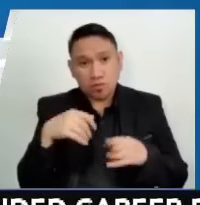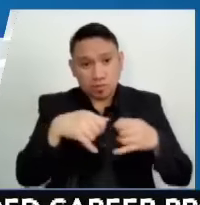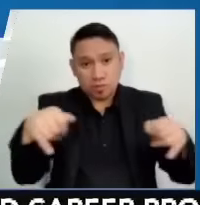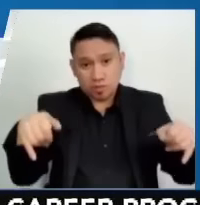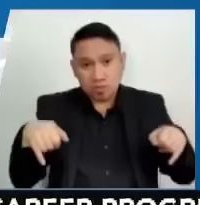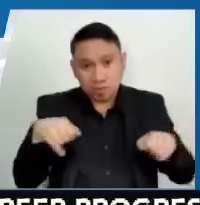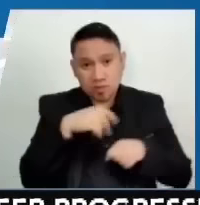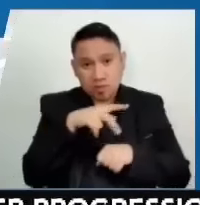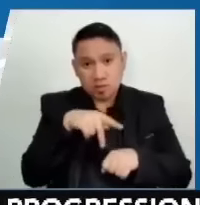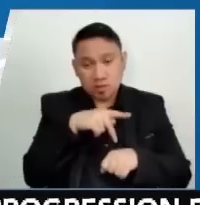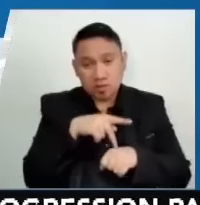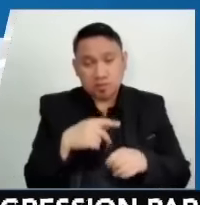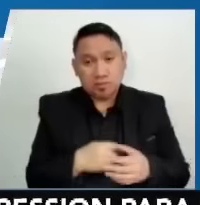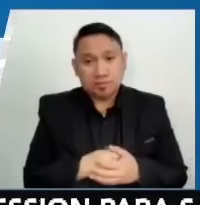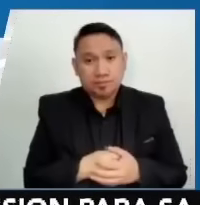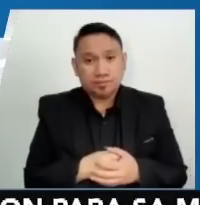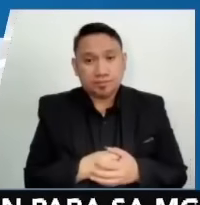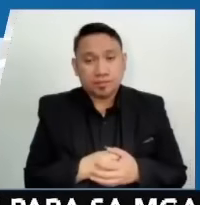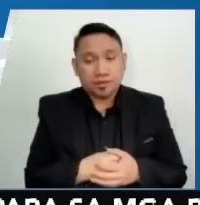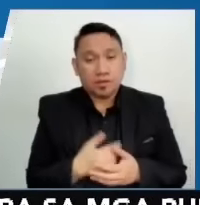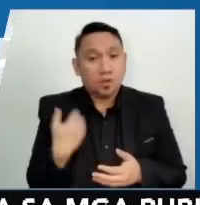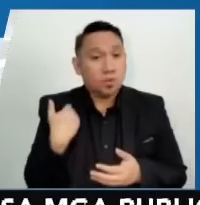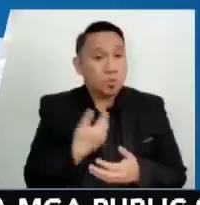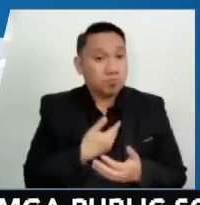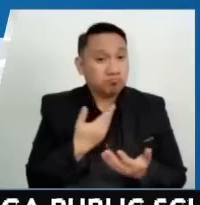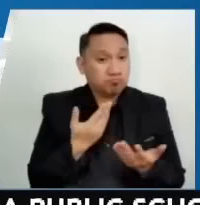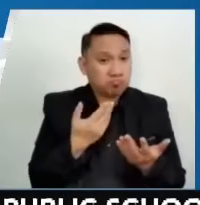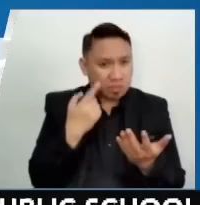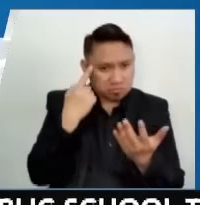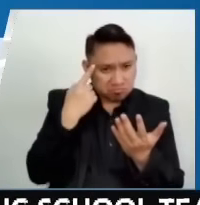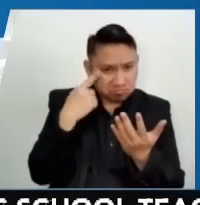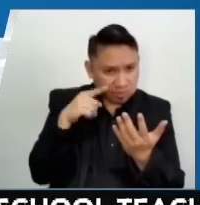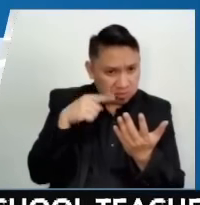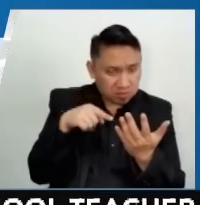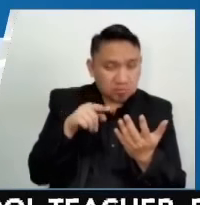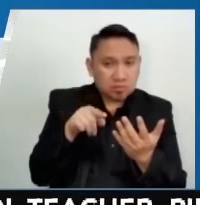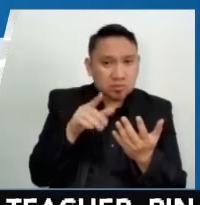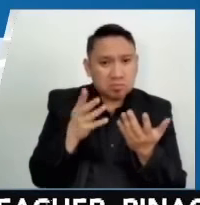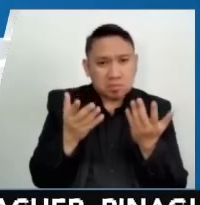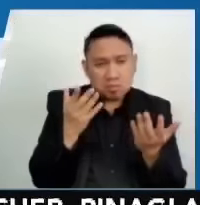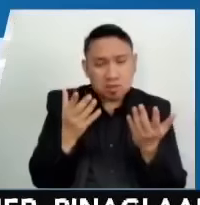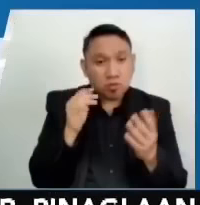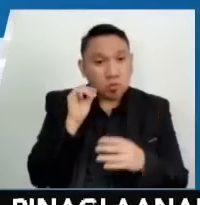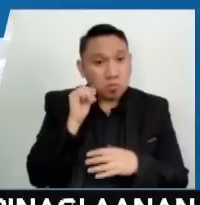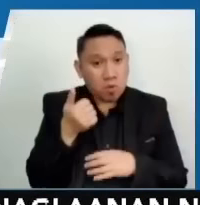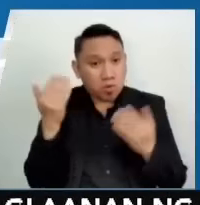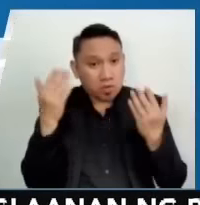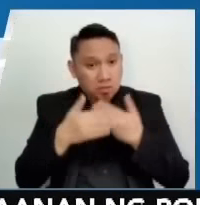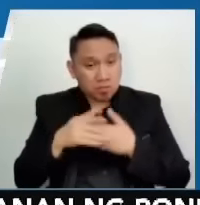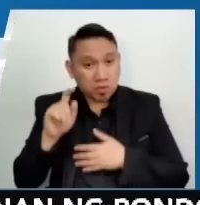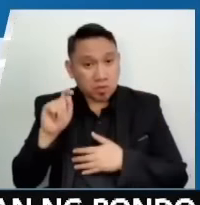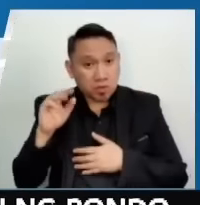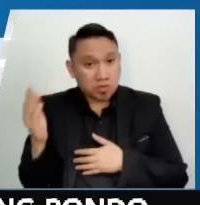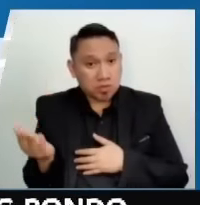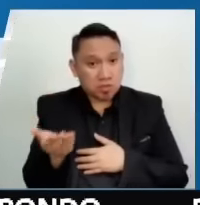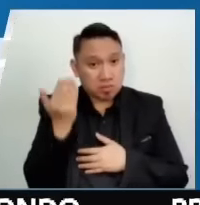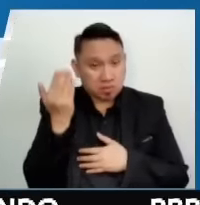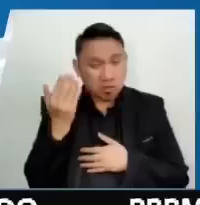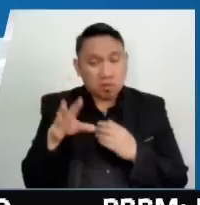latest nga na analysis, nakikita natin ba between tomorrow evening and Thursday morning, posible itong